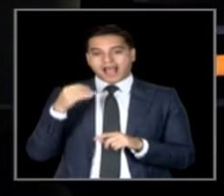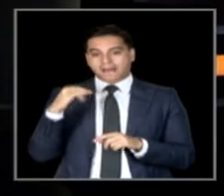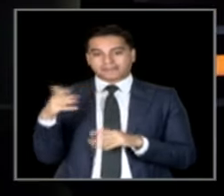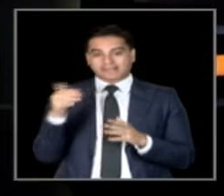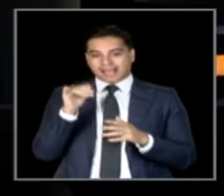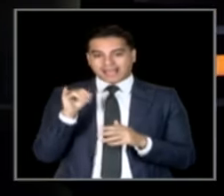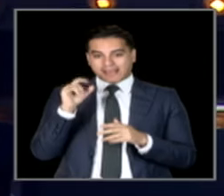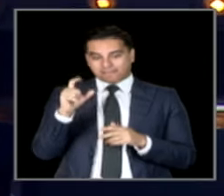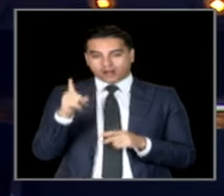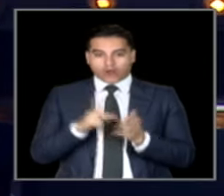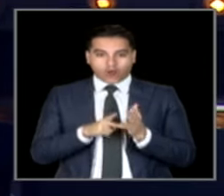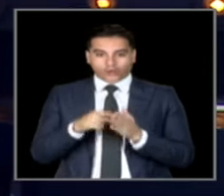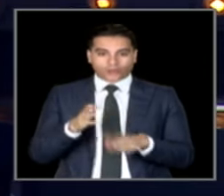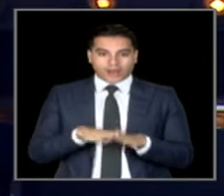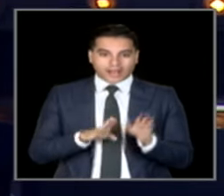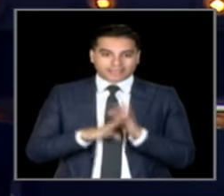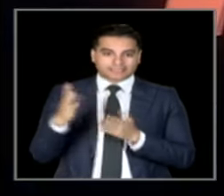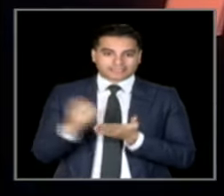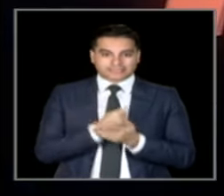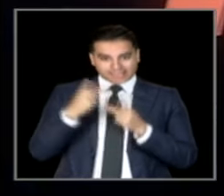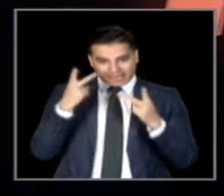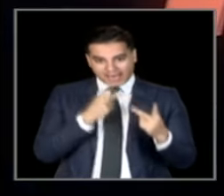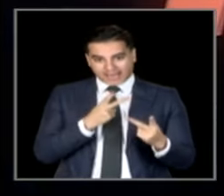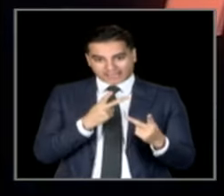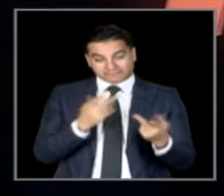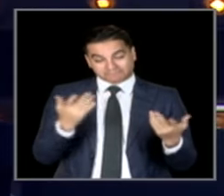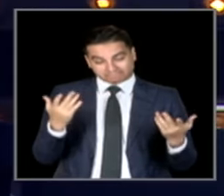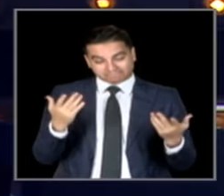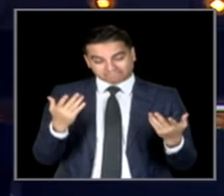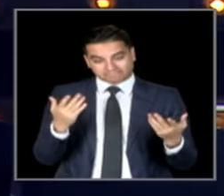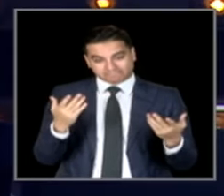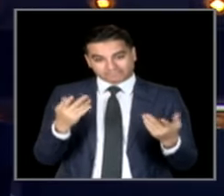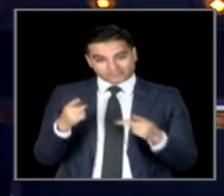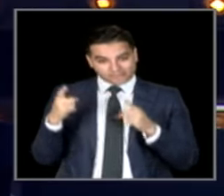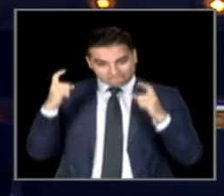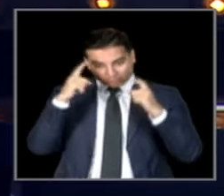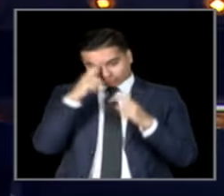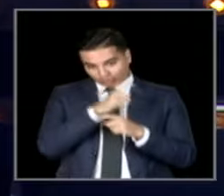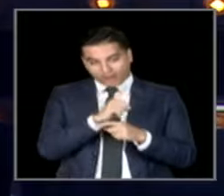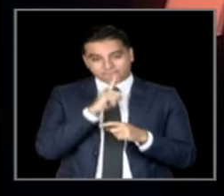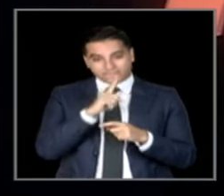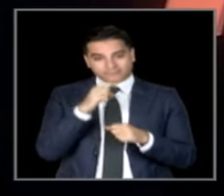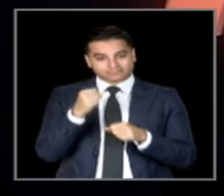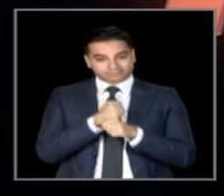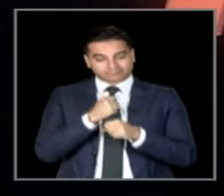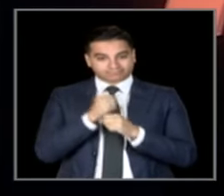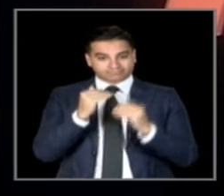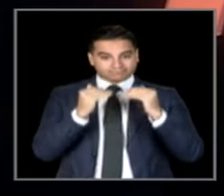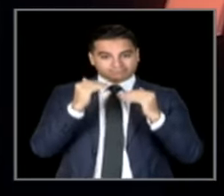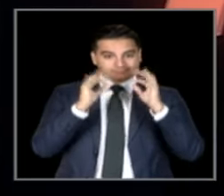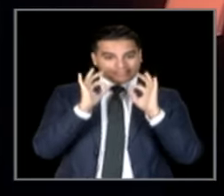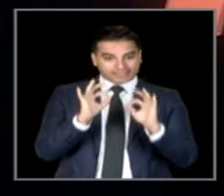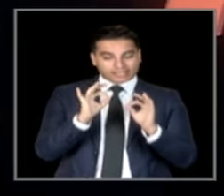أيمن، خطوة نحو تحقيق الحلم. بالظبط، هو حلم يعني. هو الماتش صعب والمستوى متقارب جدا